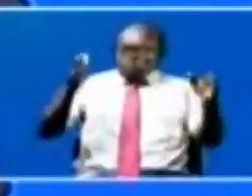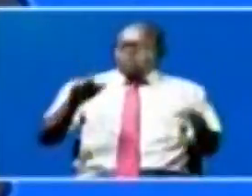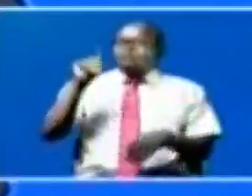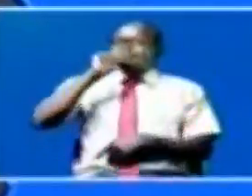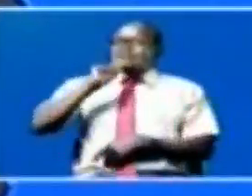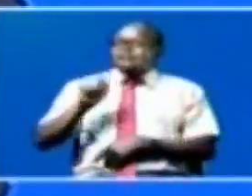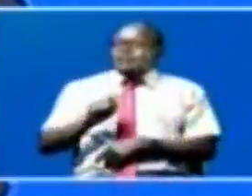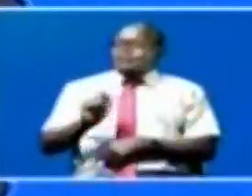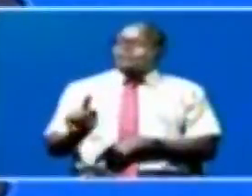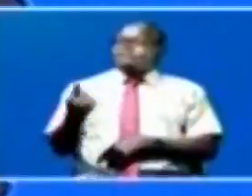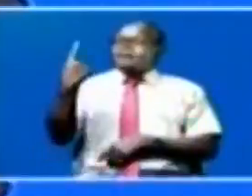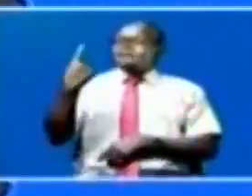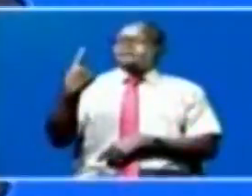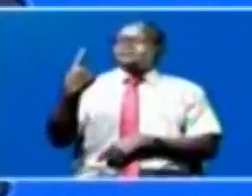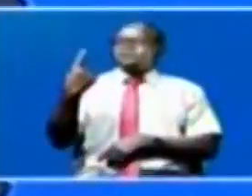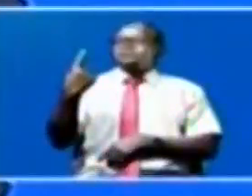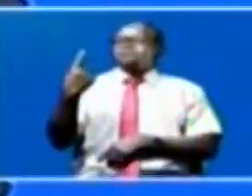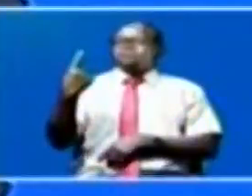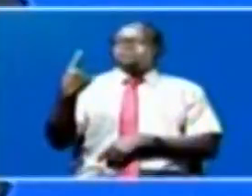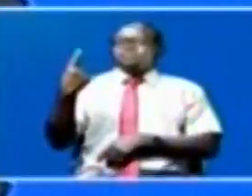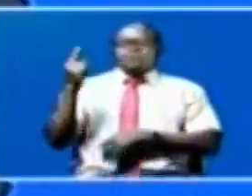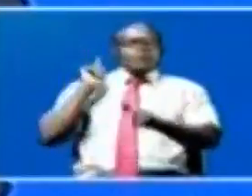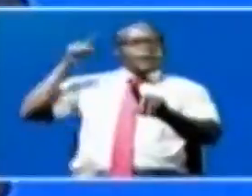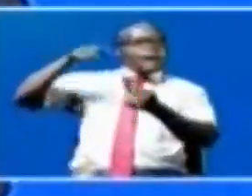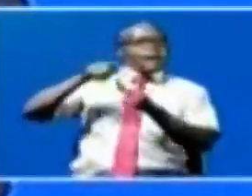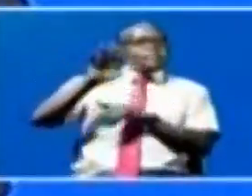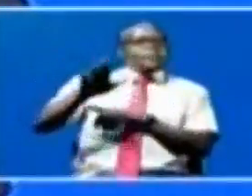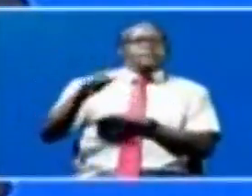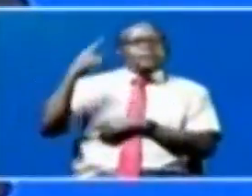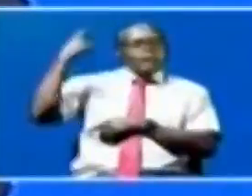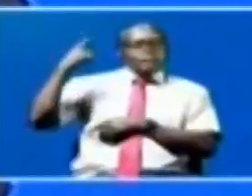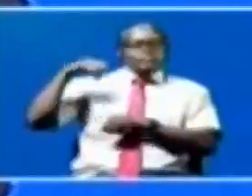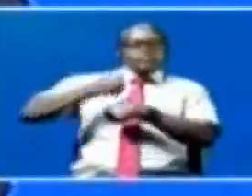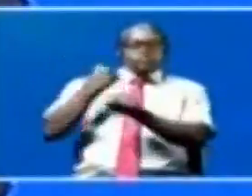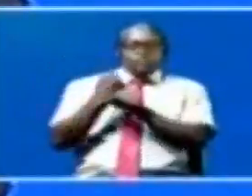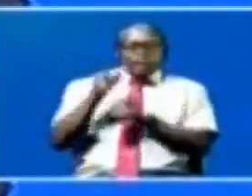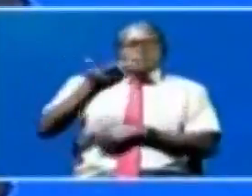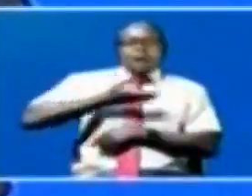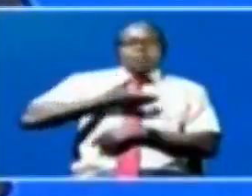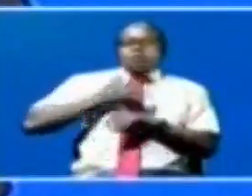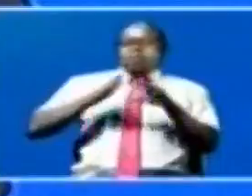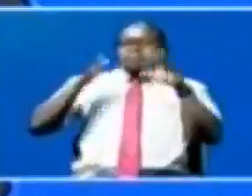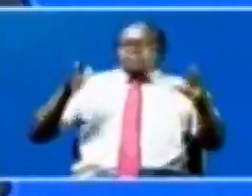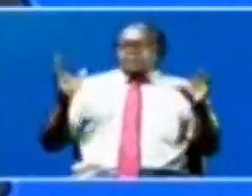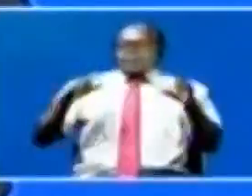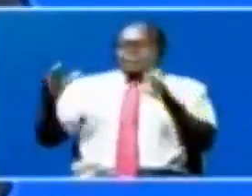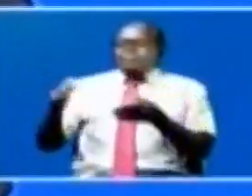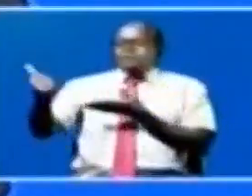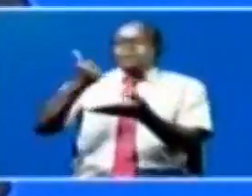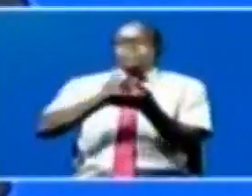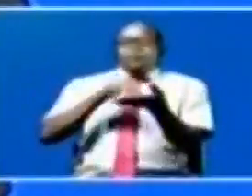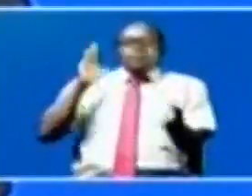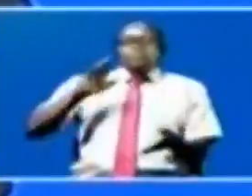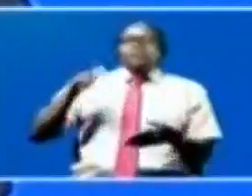hiyo ambayo itakuwa mwanzo tu wa mafanikio makubwa ya mbunifu huyo mwenye ndoto ya kuweza kufungua karakana yake kubwa na kuajiri vijana wengi